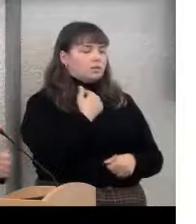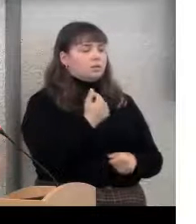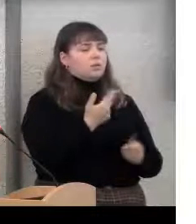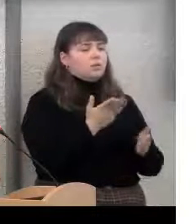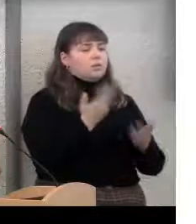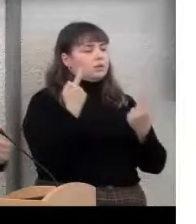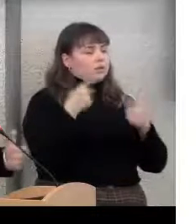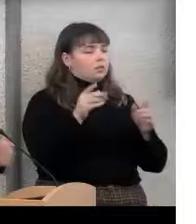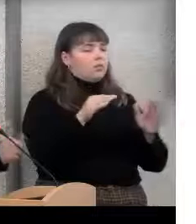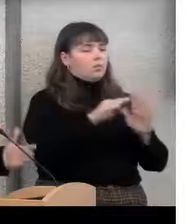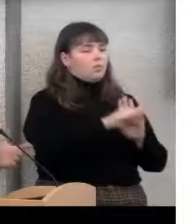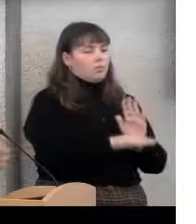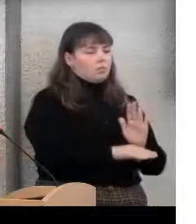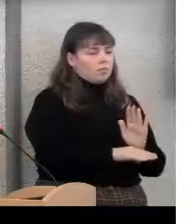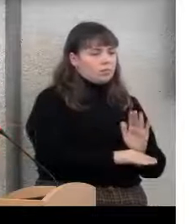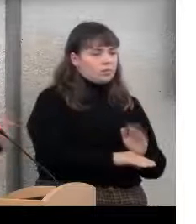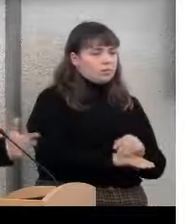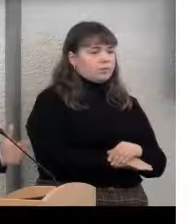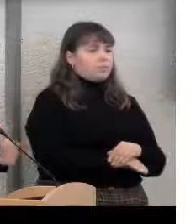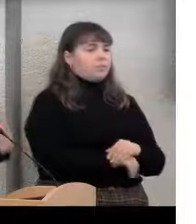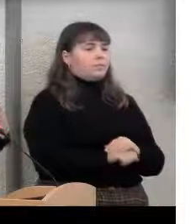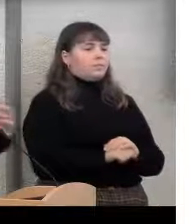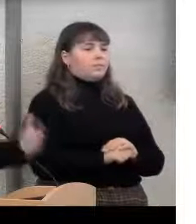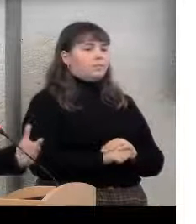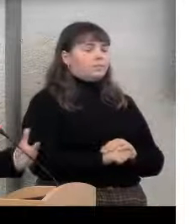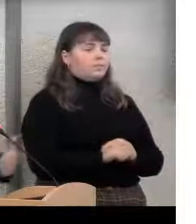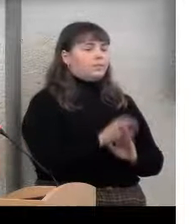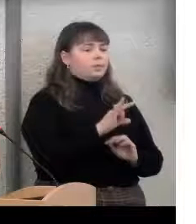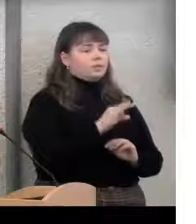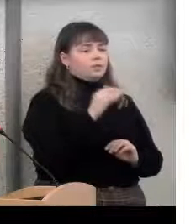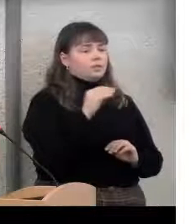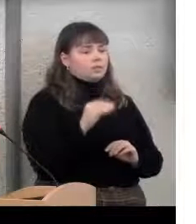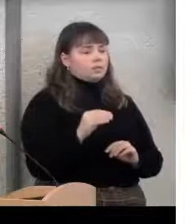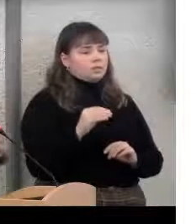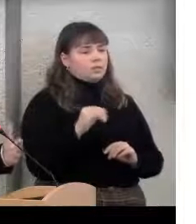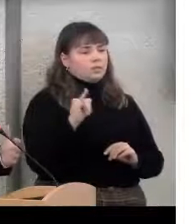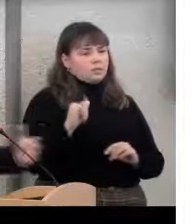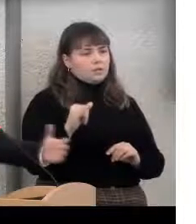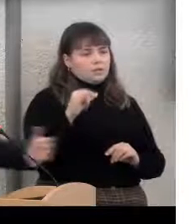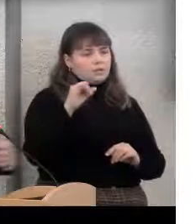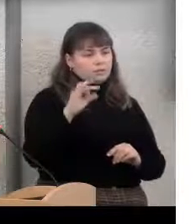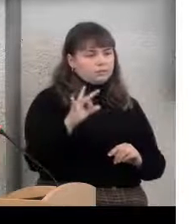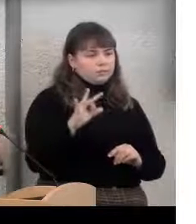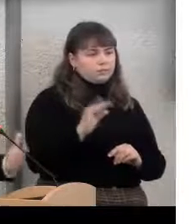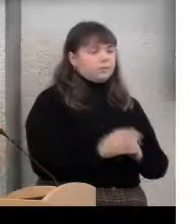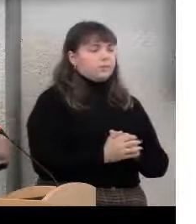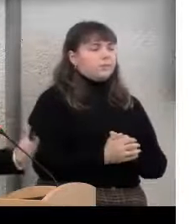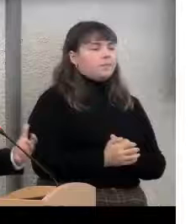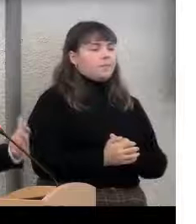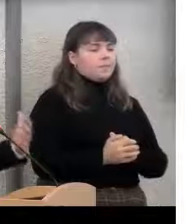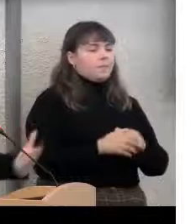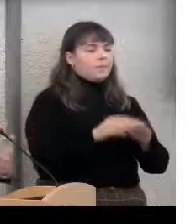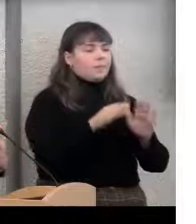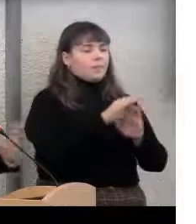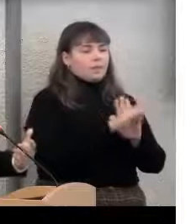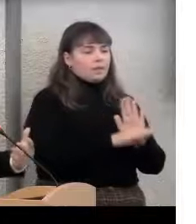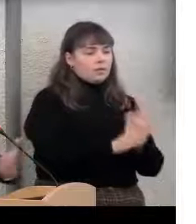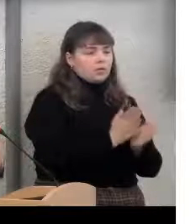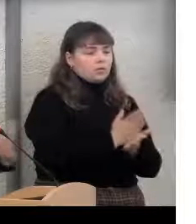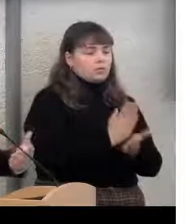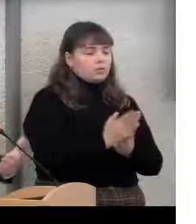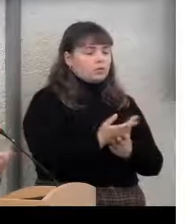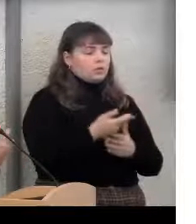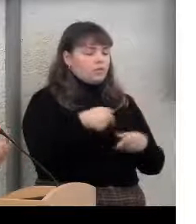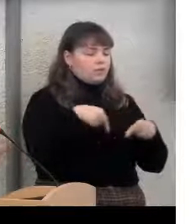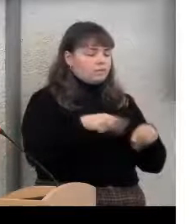programa, tai Seed Enterprise Investment Scheme, kuri motivuoja vietinius